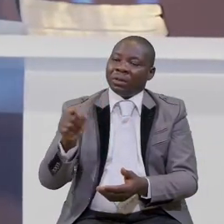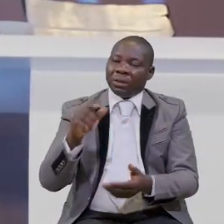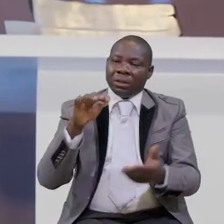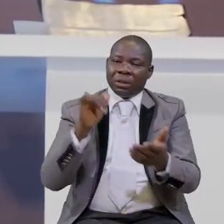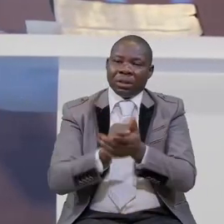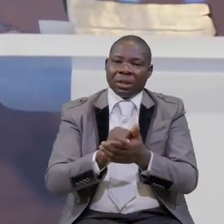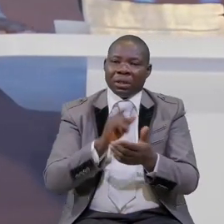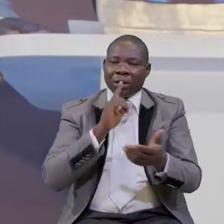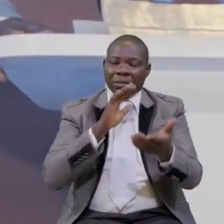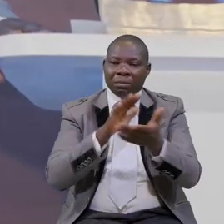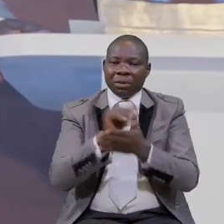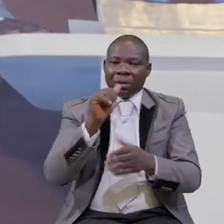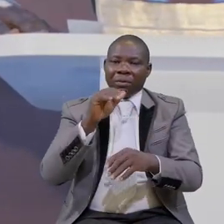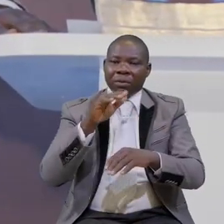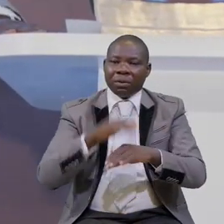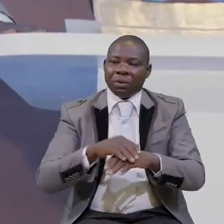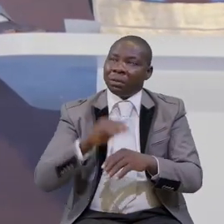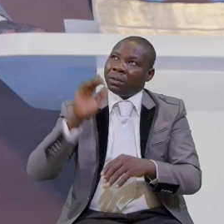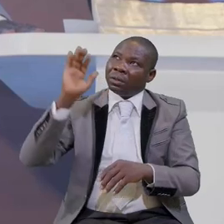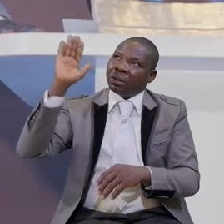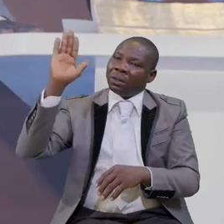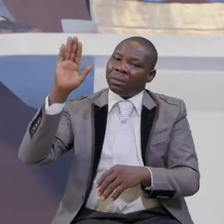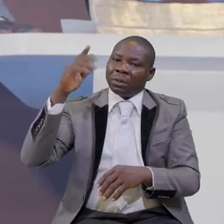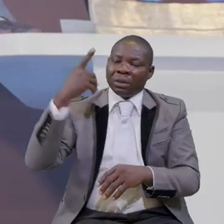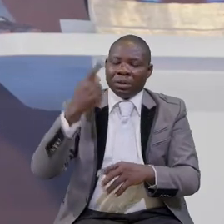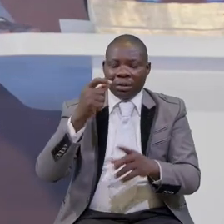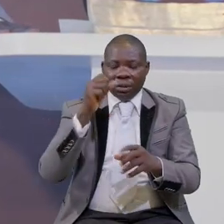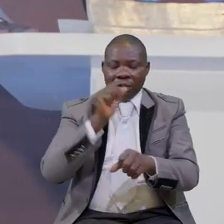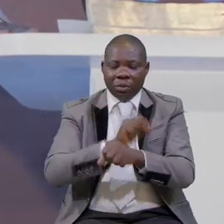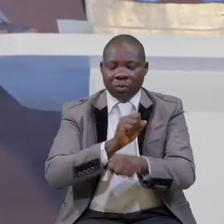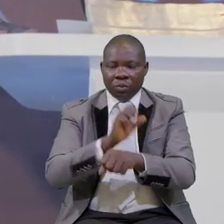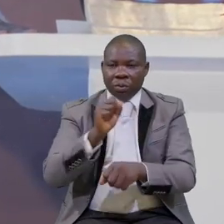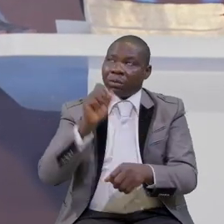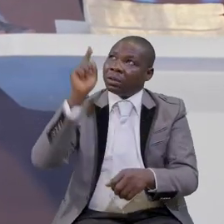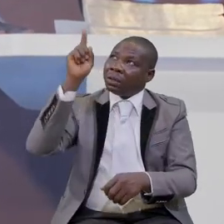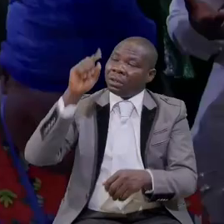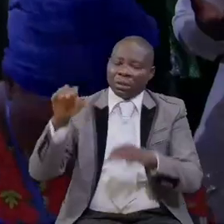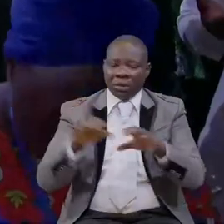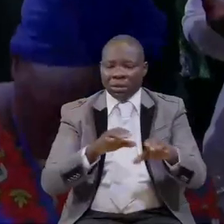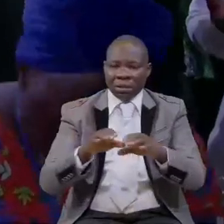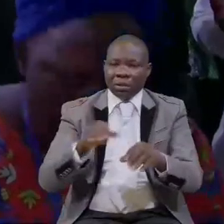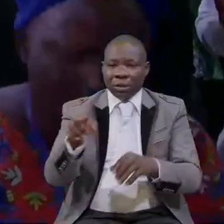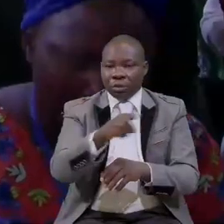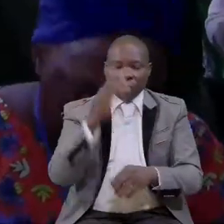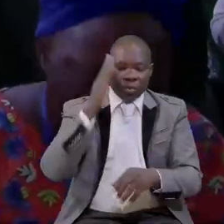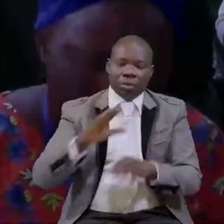Celui qui croit en lui fera les œuvres qu'il fait.